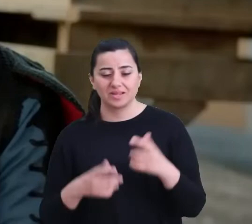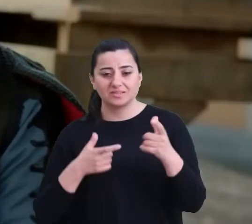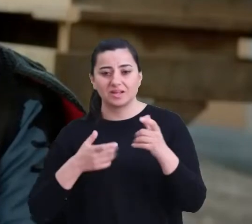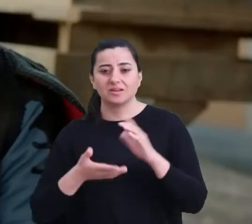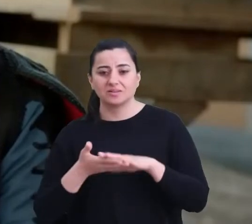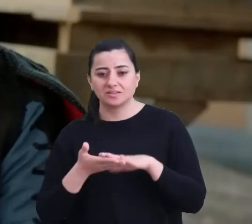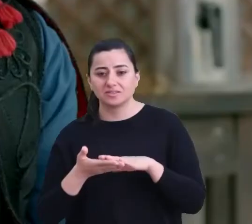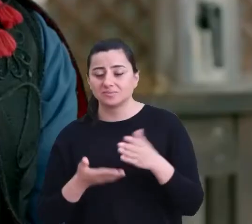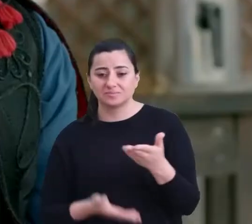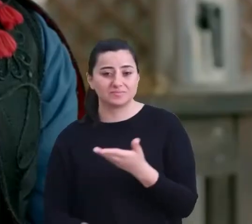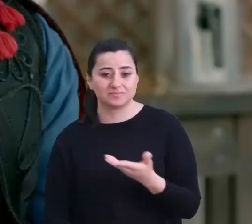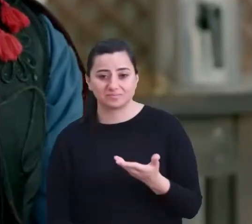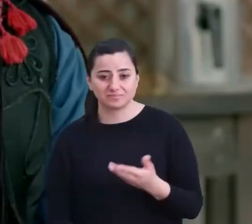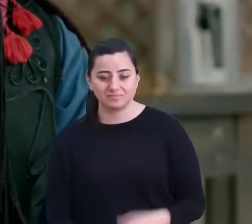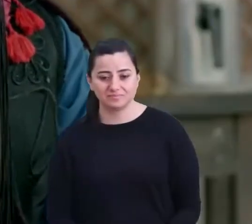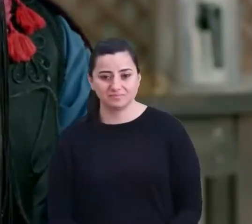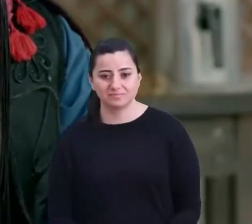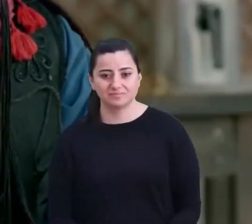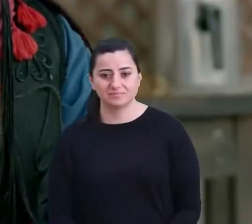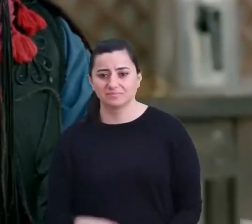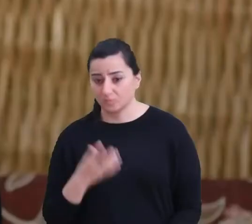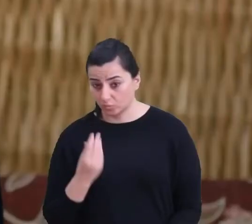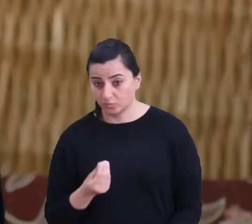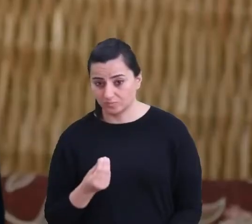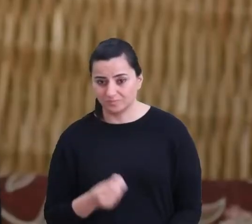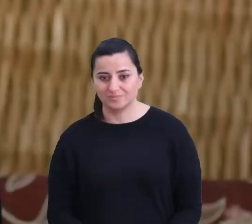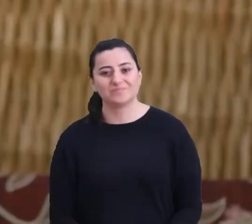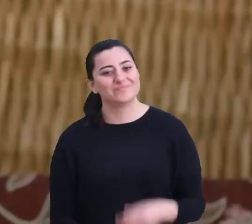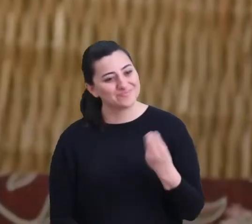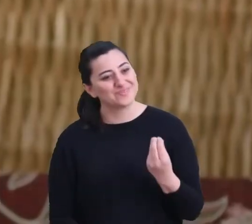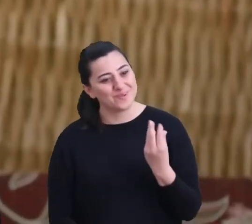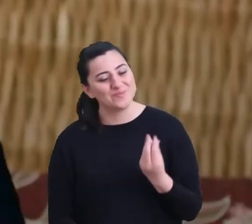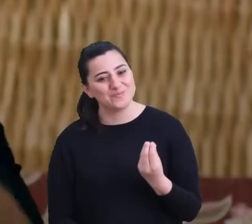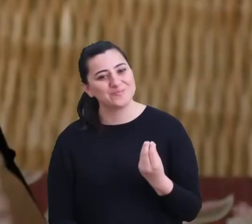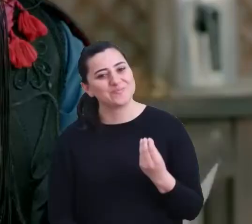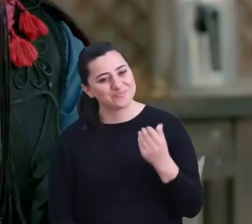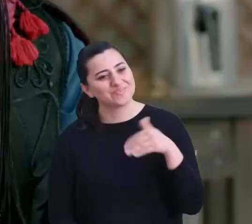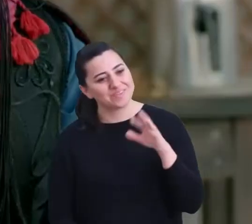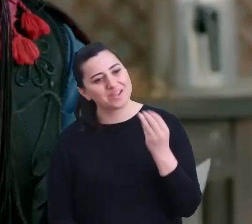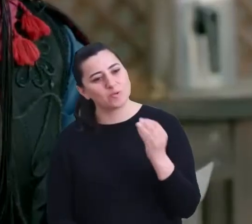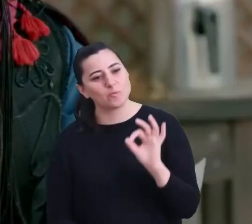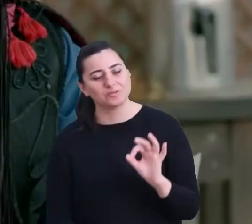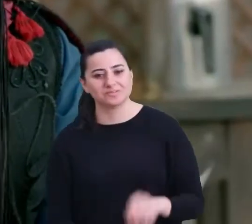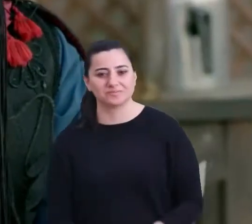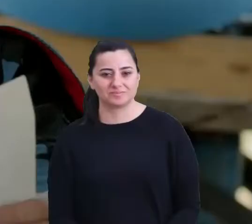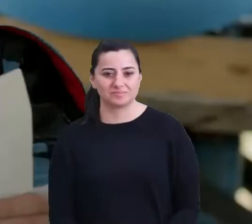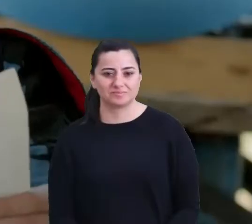Silah akil işlem. Nasıl oldu hocam? Güzel oldu Süleyman. Daha iyi olacak.